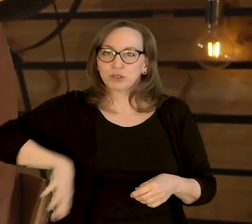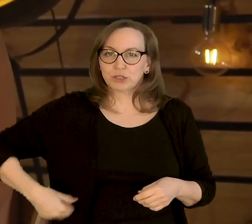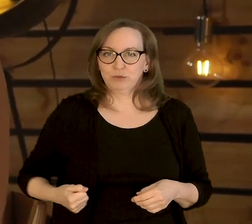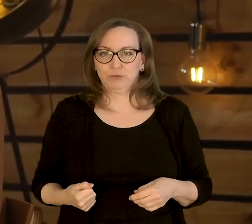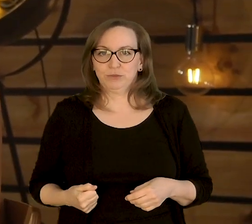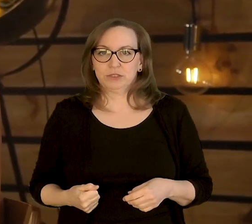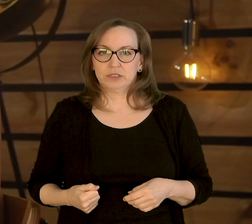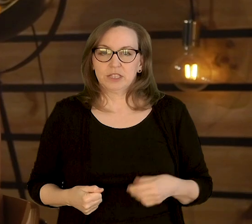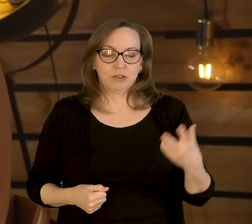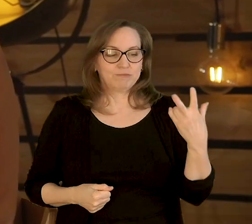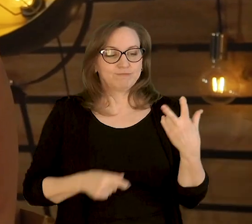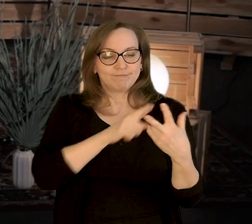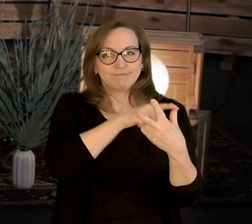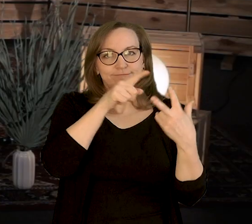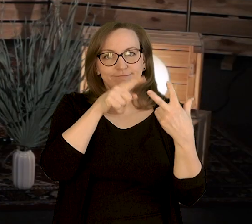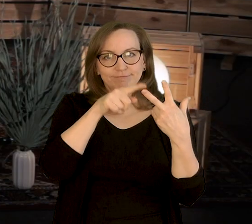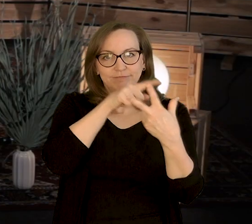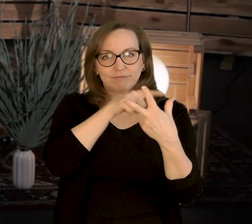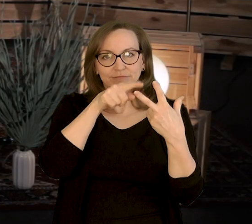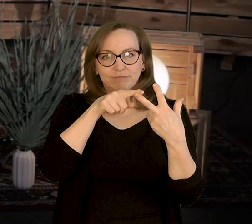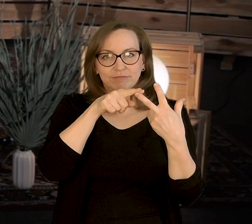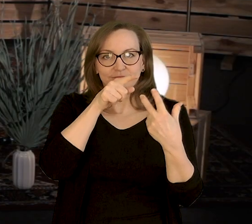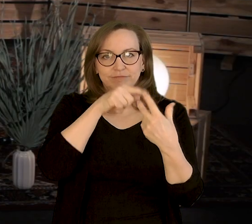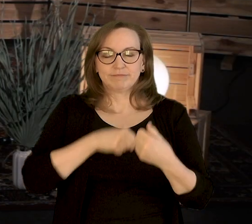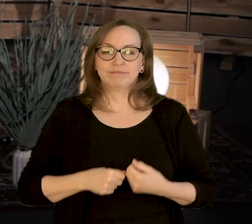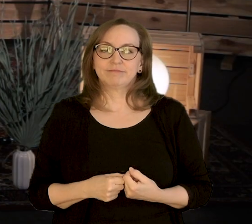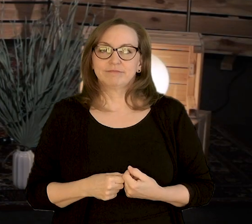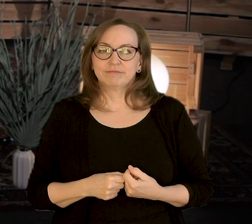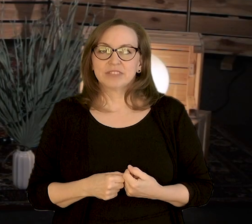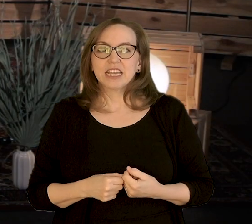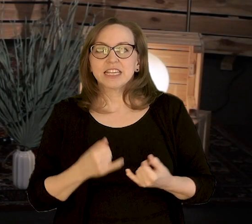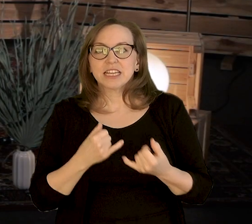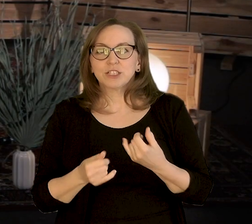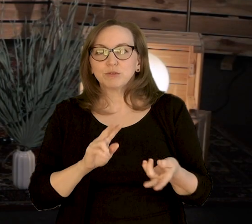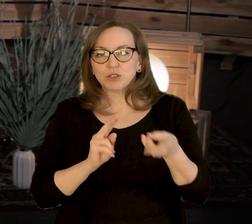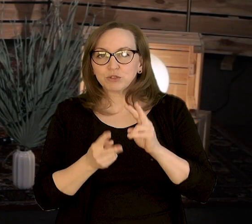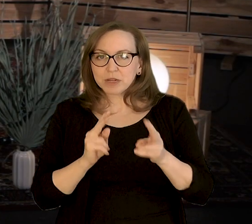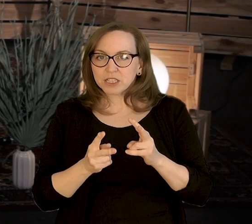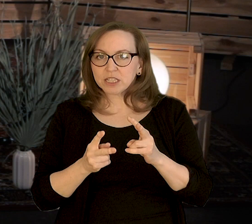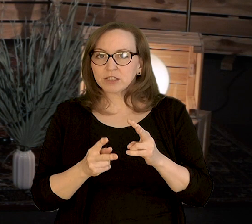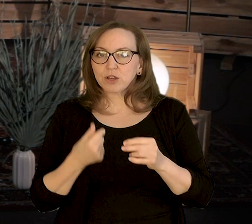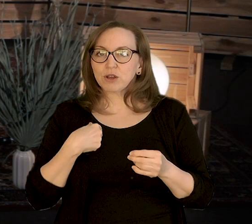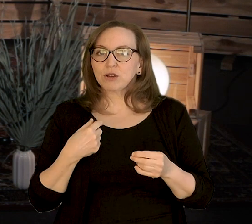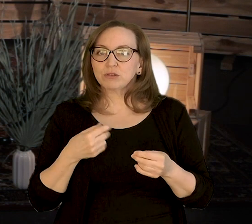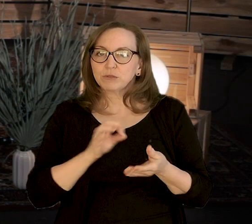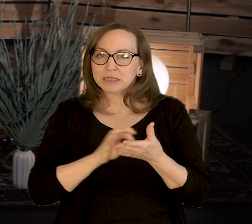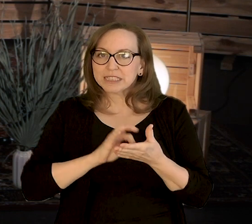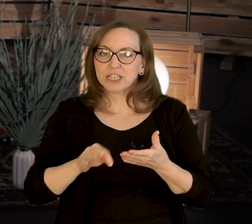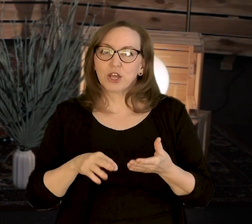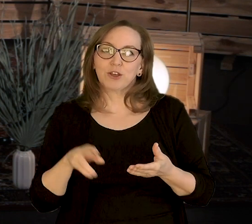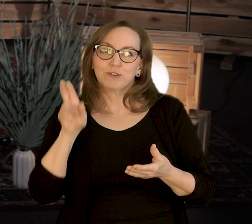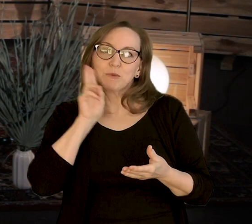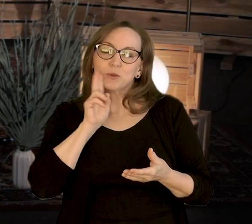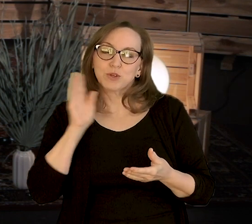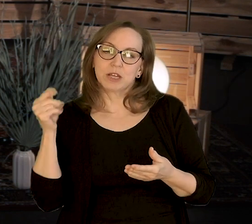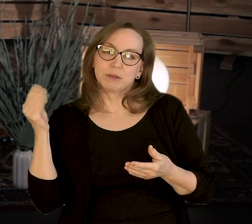przestępców. Jeśli dosłownie byśmy przetłumaczyli słowo z Ewangelii Mateusza i Marka,